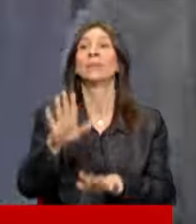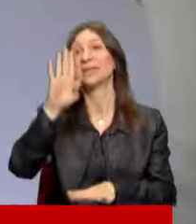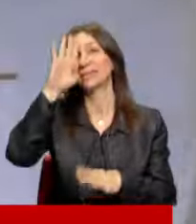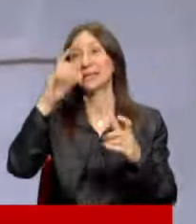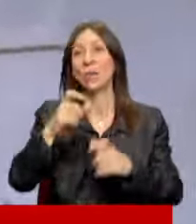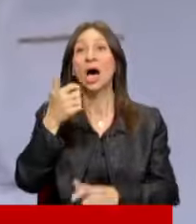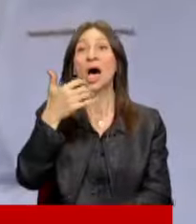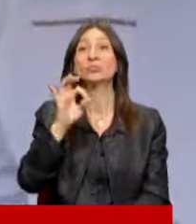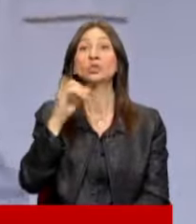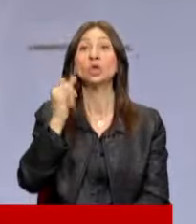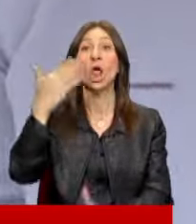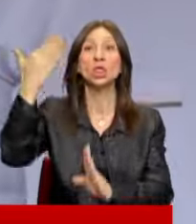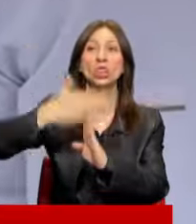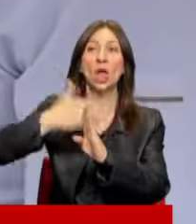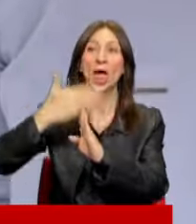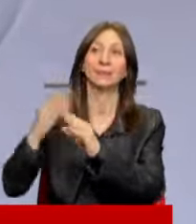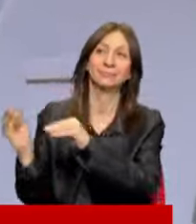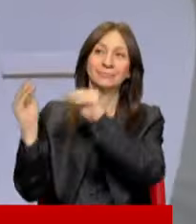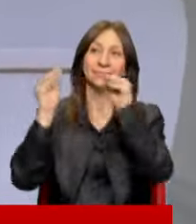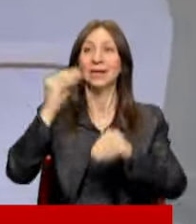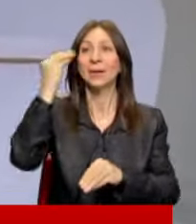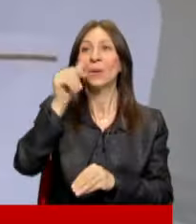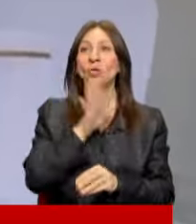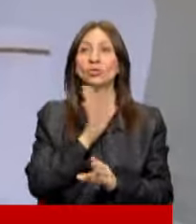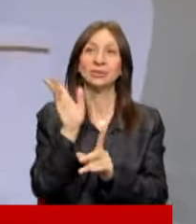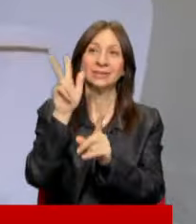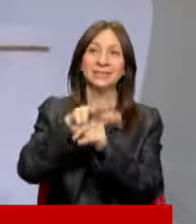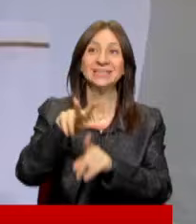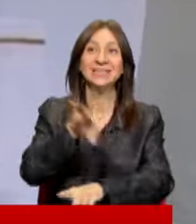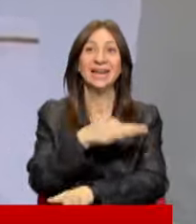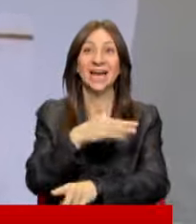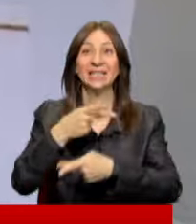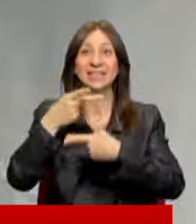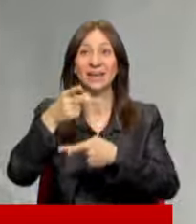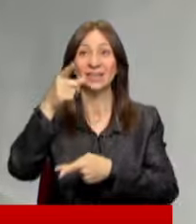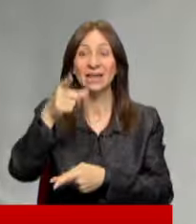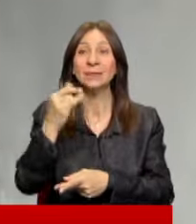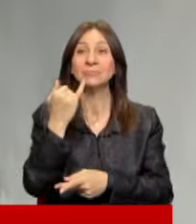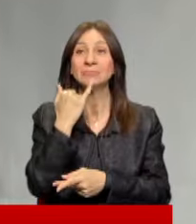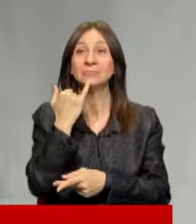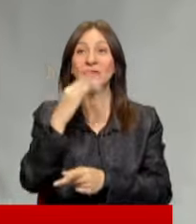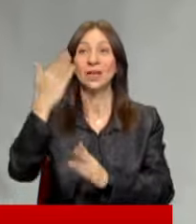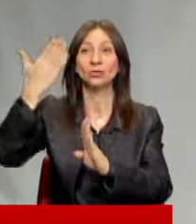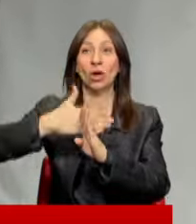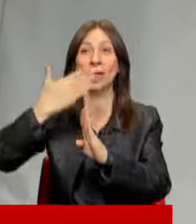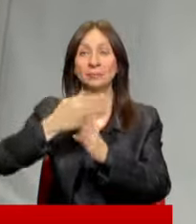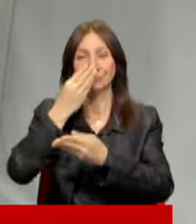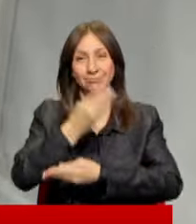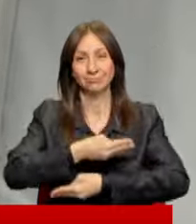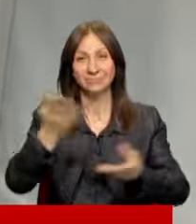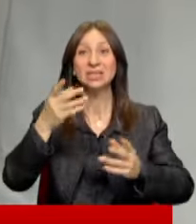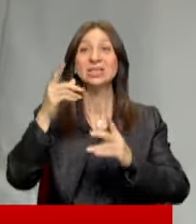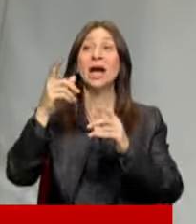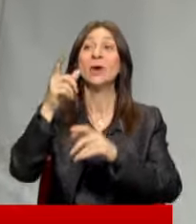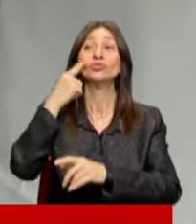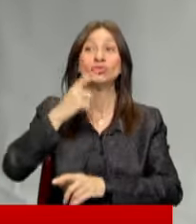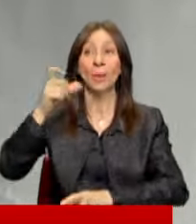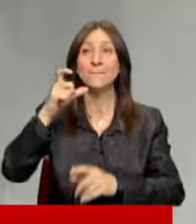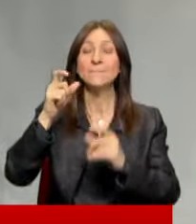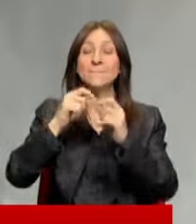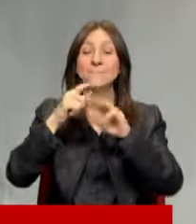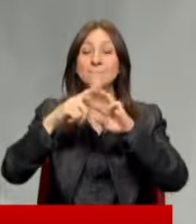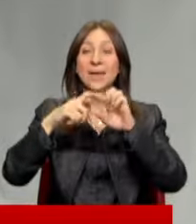İstanbul'a, 60 kilo döner de getirdi. İmamoğlu'nun da katıldığı Sarıyer'deki davette konuklara ikram edildi. Steinmeier, Berlin'de